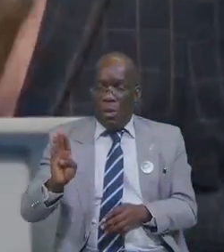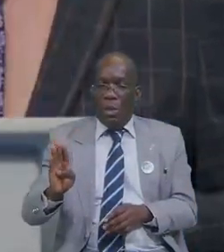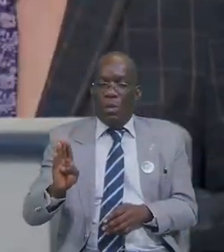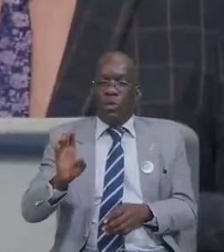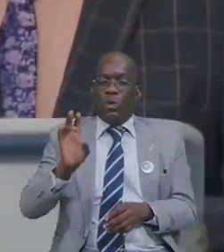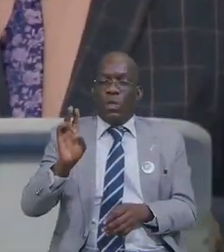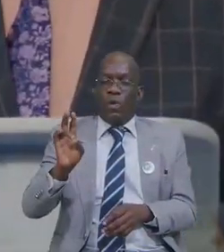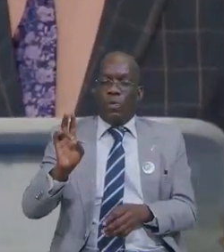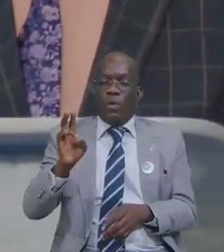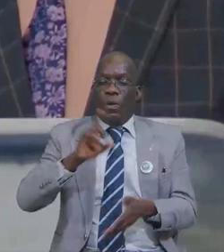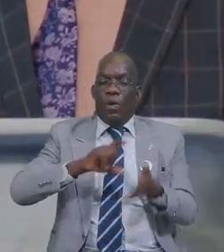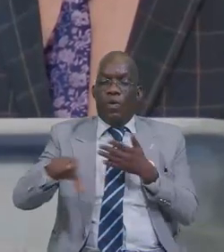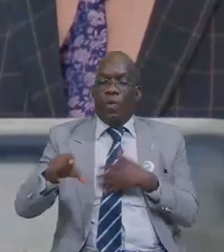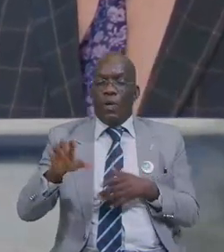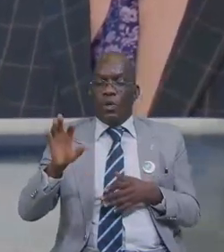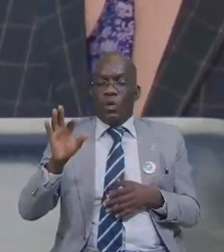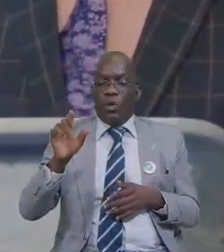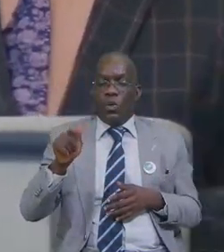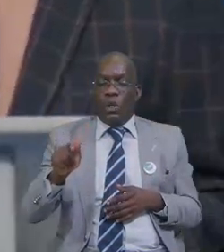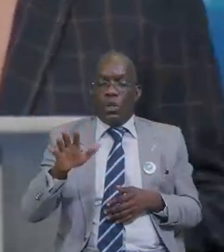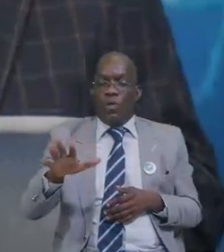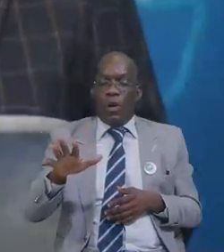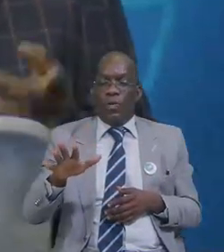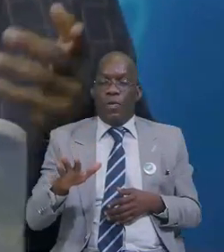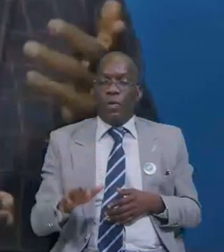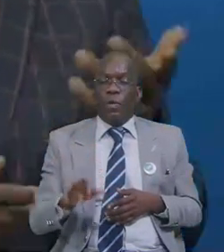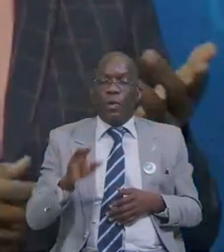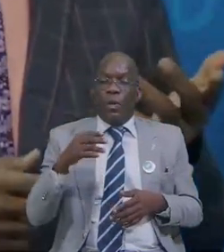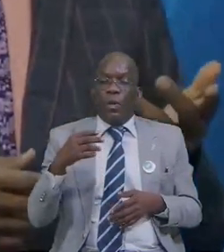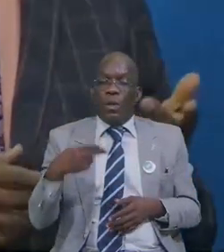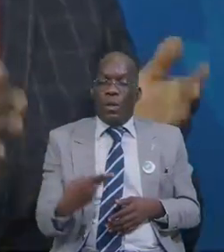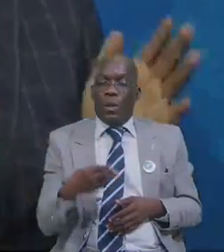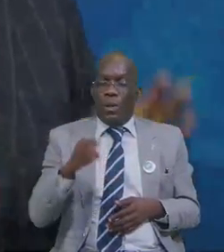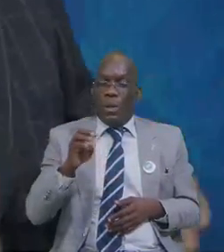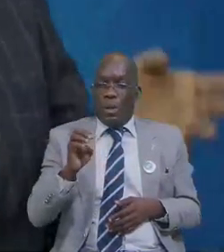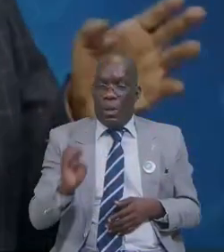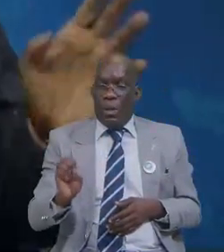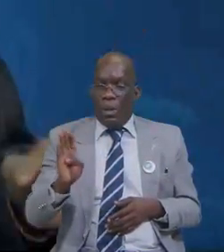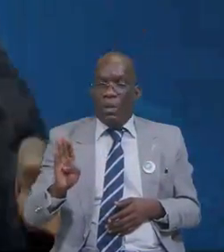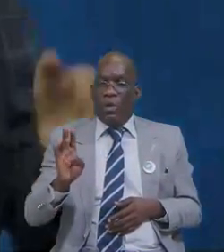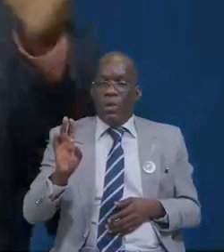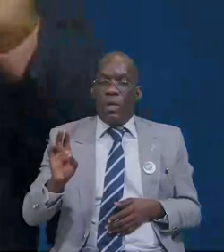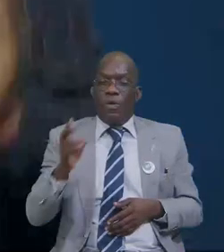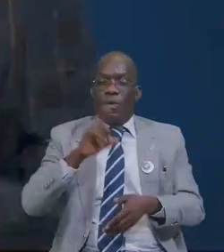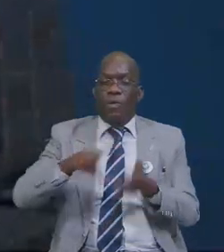verset 25. Hébreux, chapitre 7, 25.